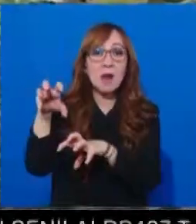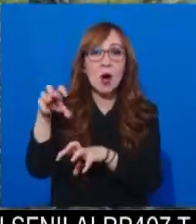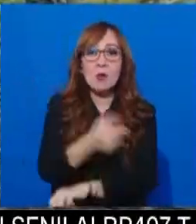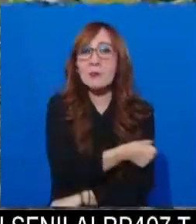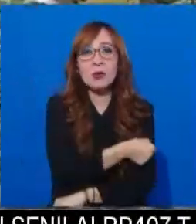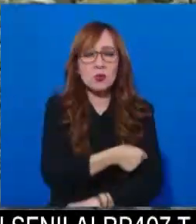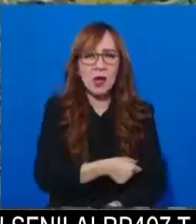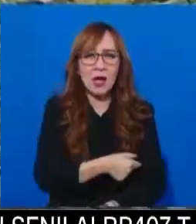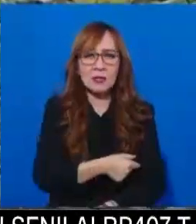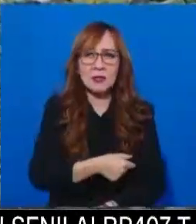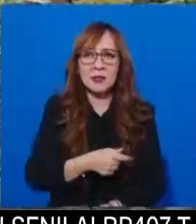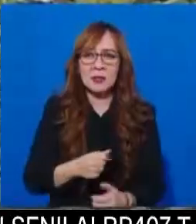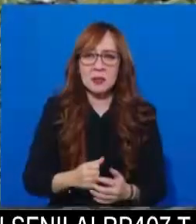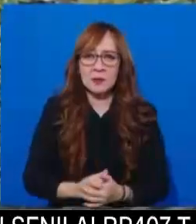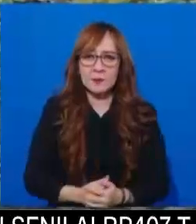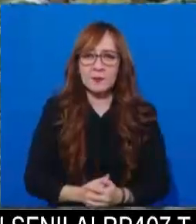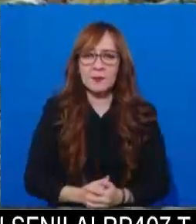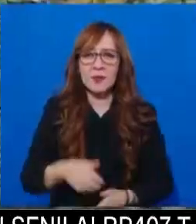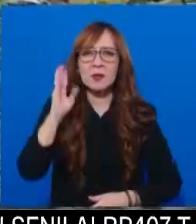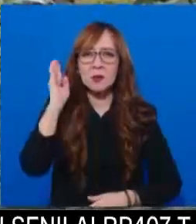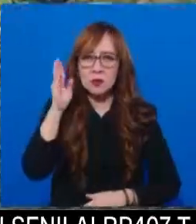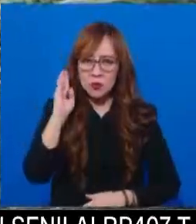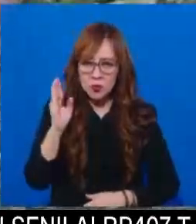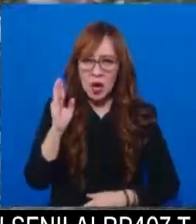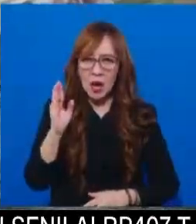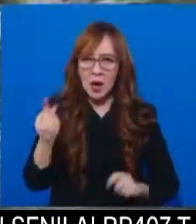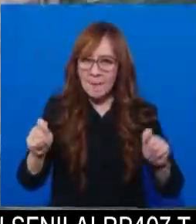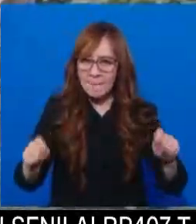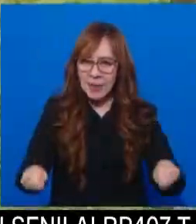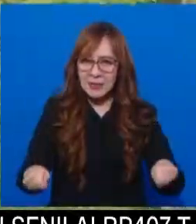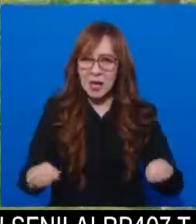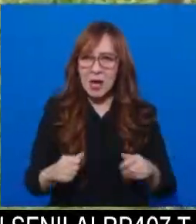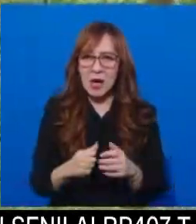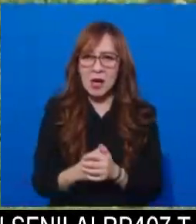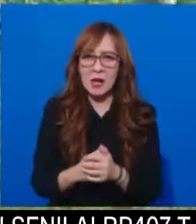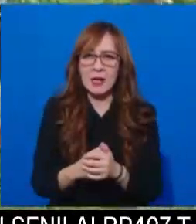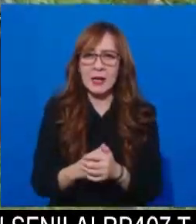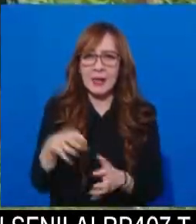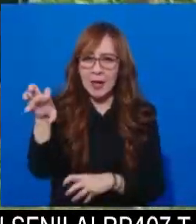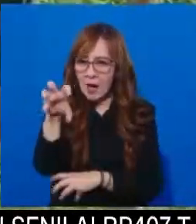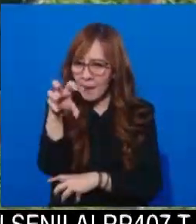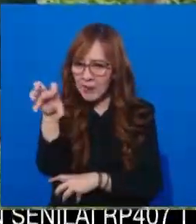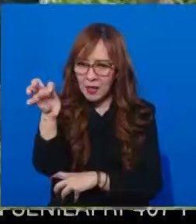ini, wilayah Padang Sidempuan, telah memasang kamera traf di sejumlah lokasi.